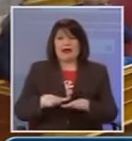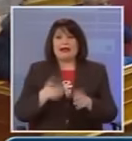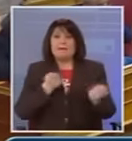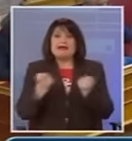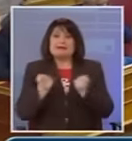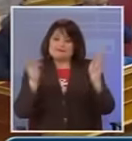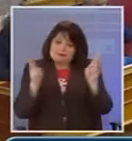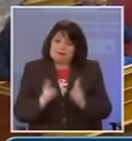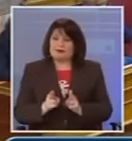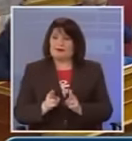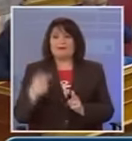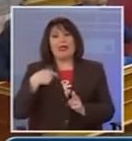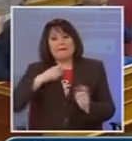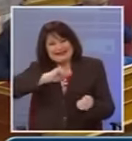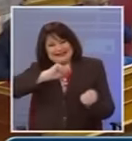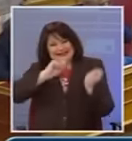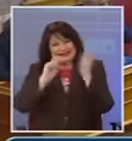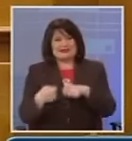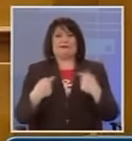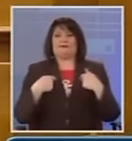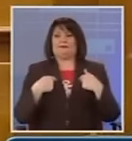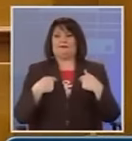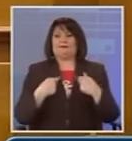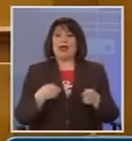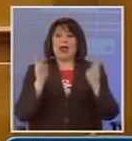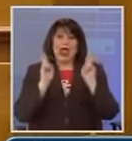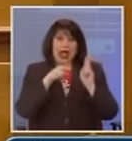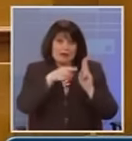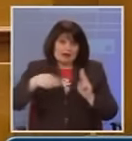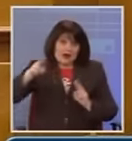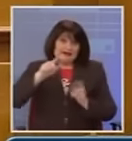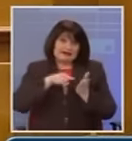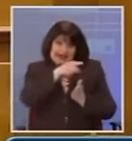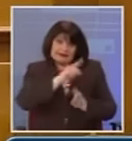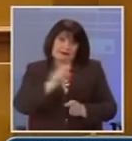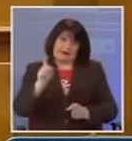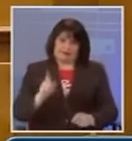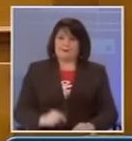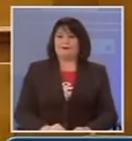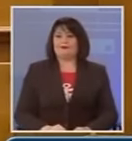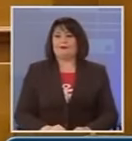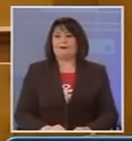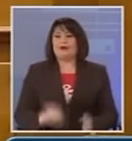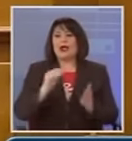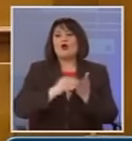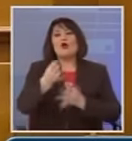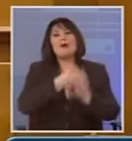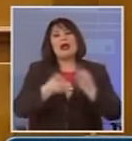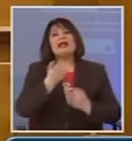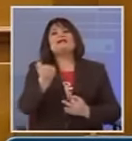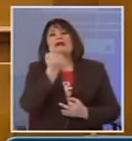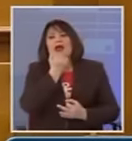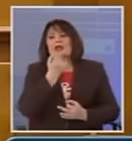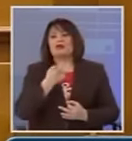φρενάραμε. Εμείς την αντιστρέψαμε. Και εσείς ελπίζω πάλι να μην την αυξήσετε. Και ακόμα μιλάτε για αποτυχία της πολιτικής